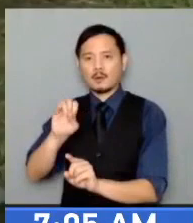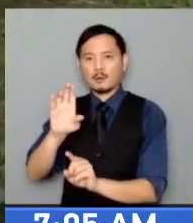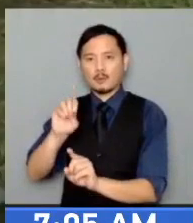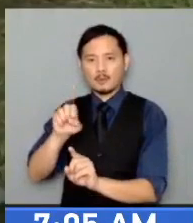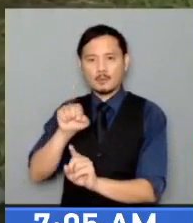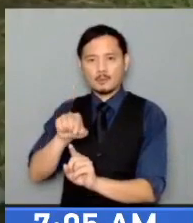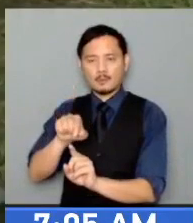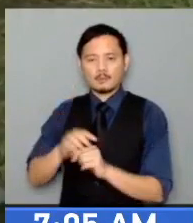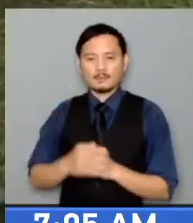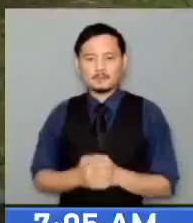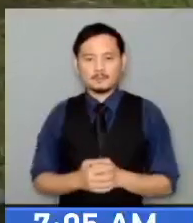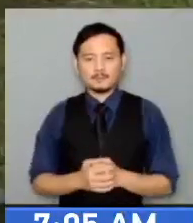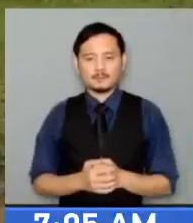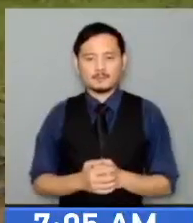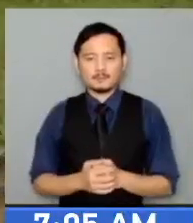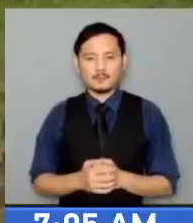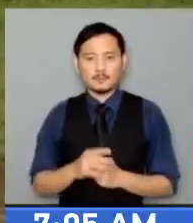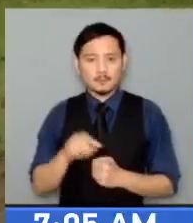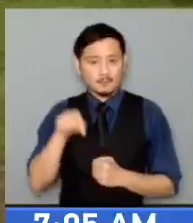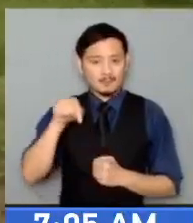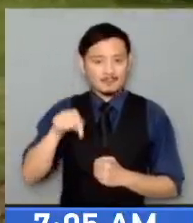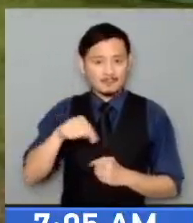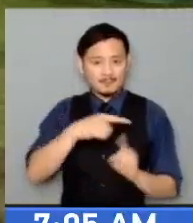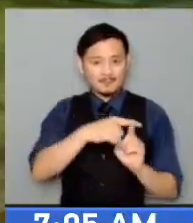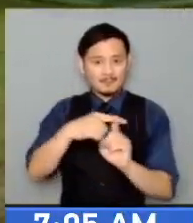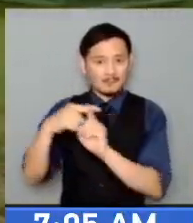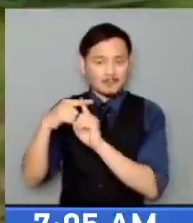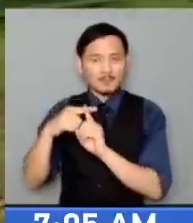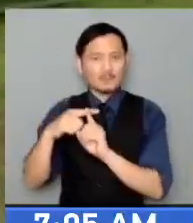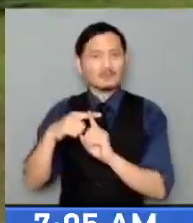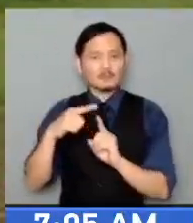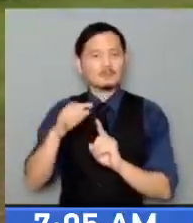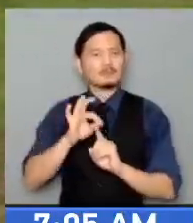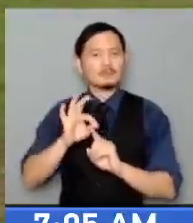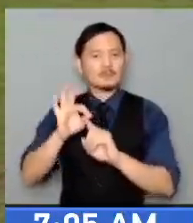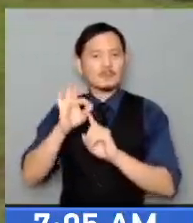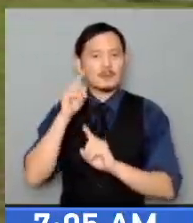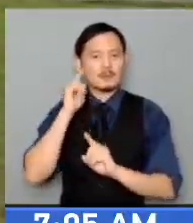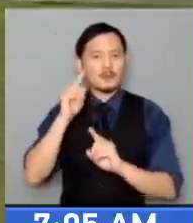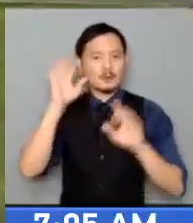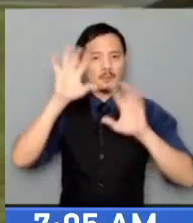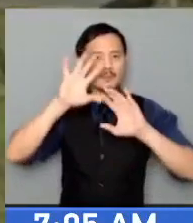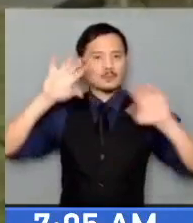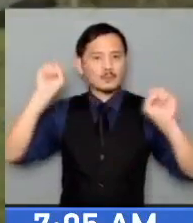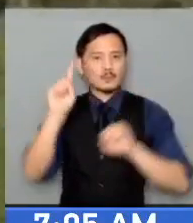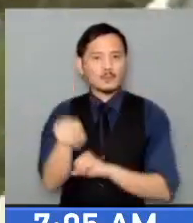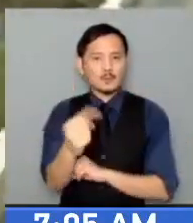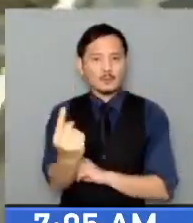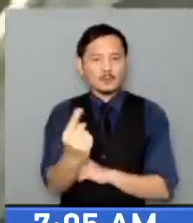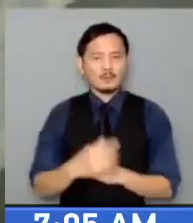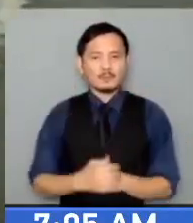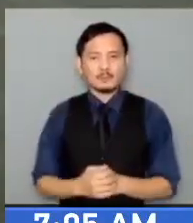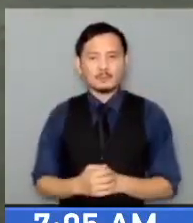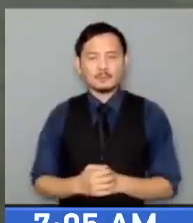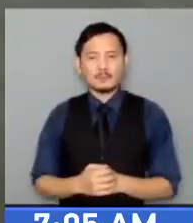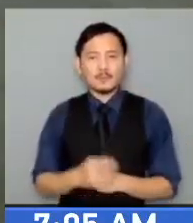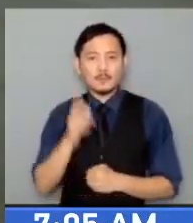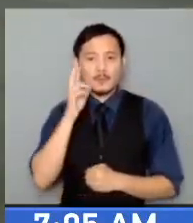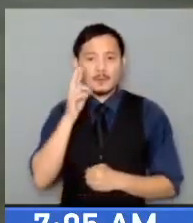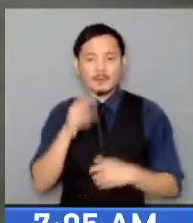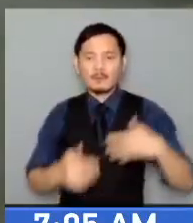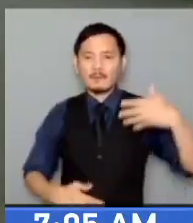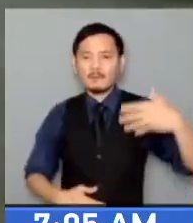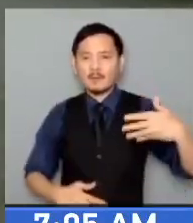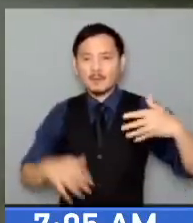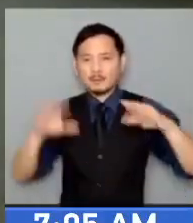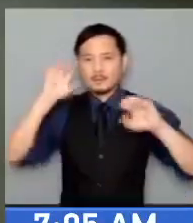na eksklusibo lamang para sa mga pangulo ng bansa. Panglima na si FVR sa mga dating pangulong nakalibing dito. Batay sa media briefer